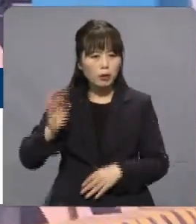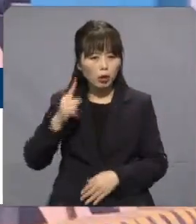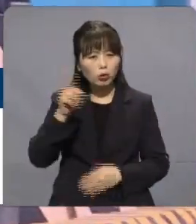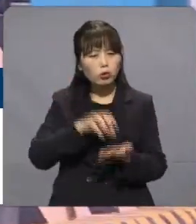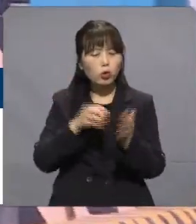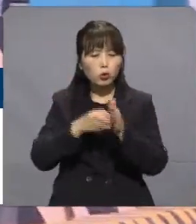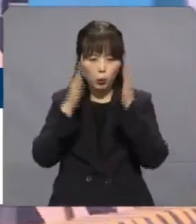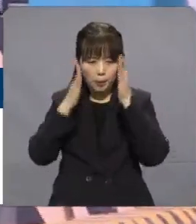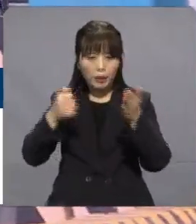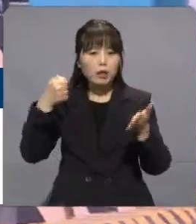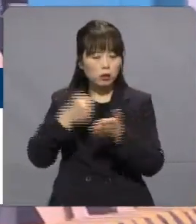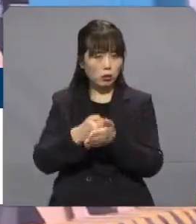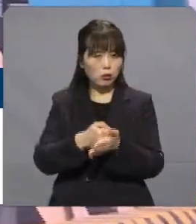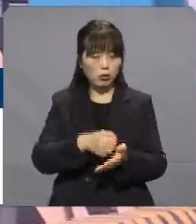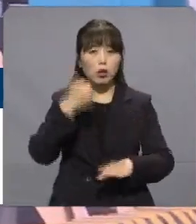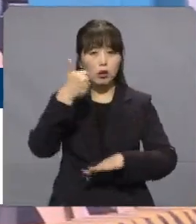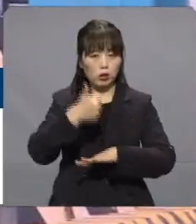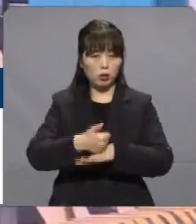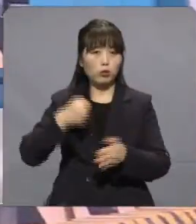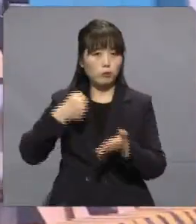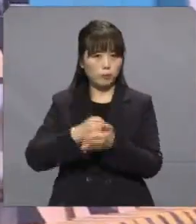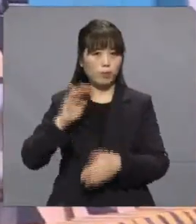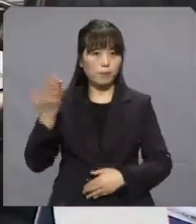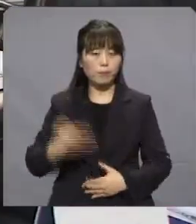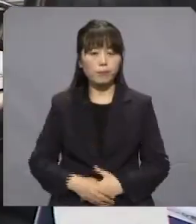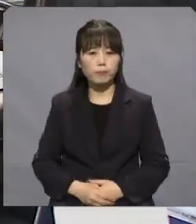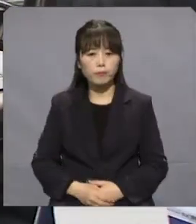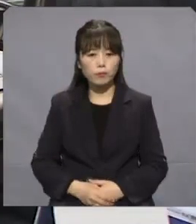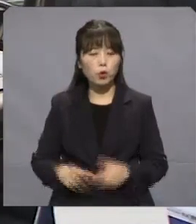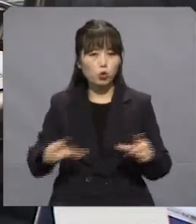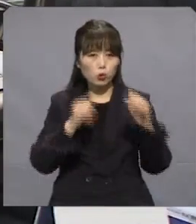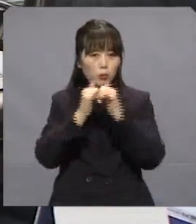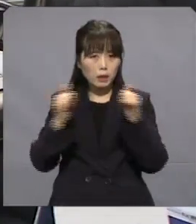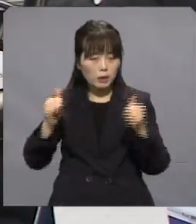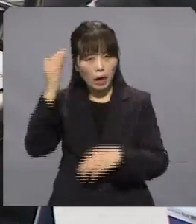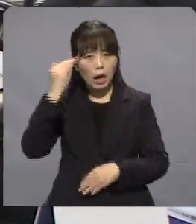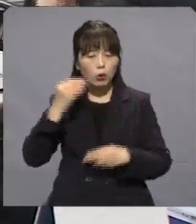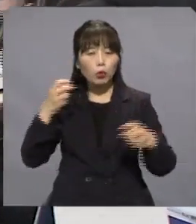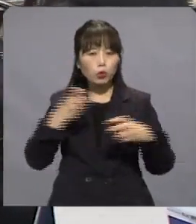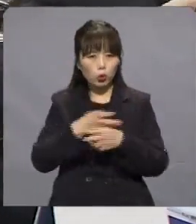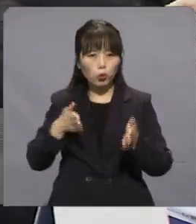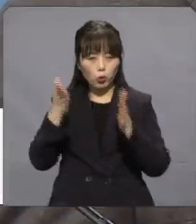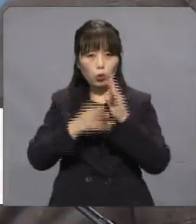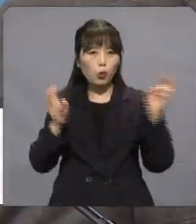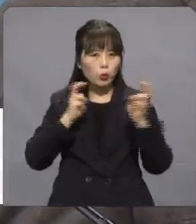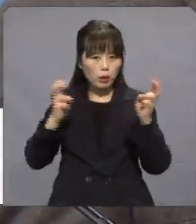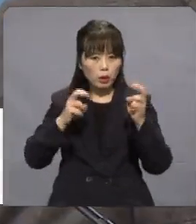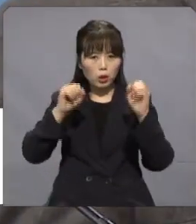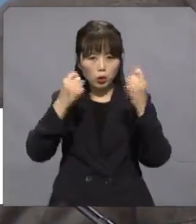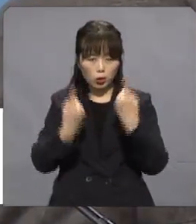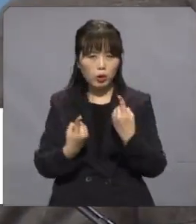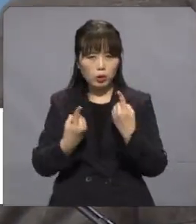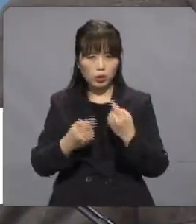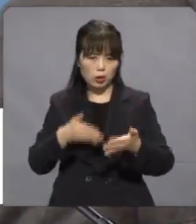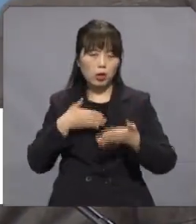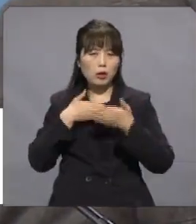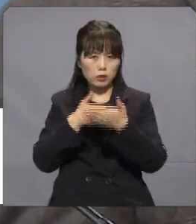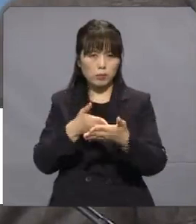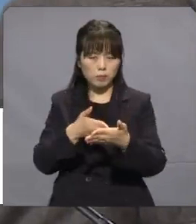정도 방향이 정해져야 나오는 거거든요. 주민들은 한국도로공사가 통행료 인하에 나서야 한다고